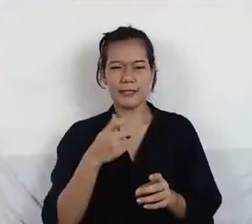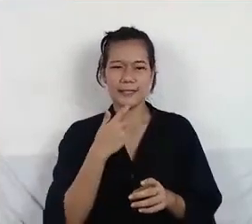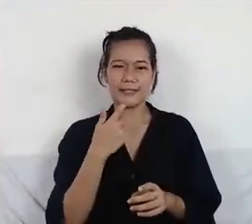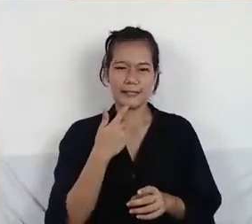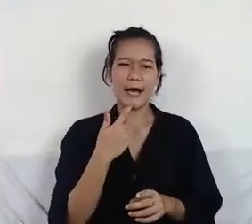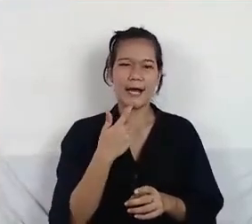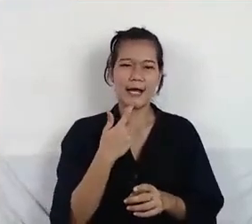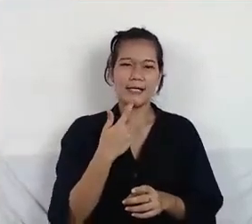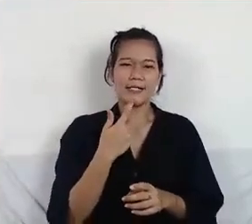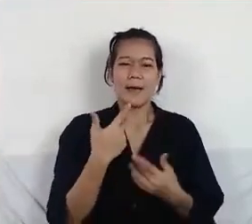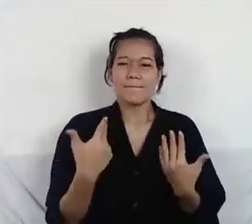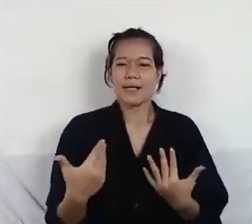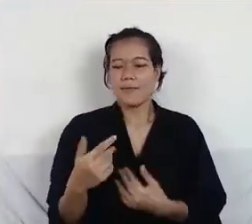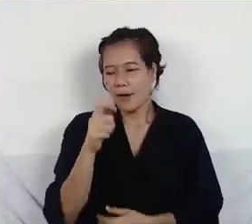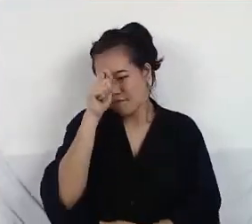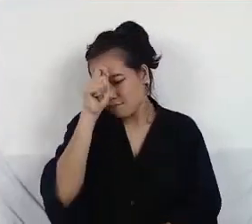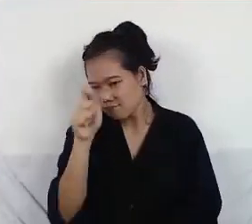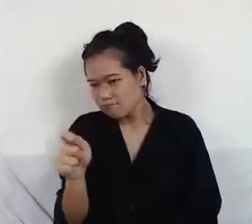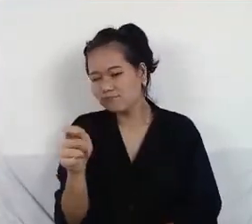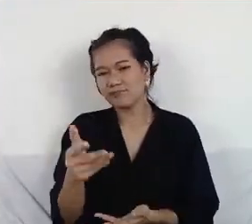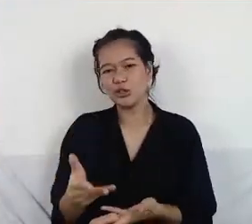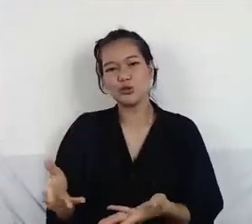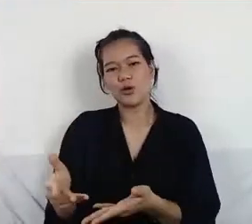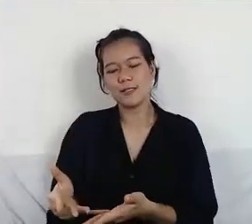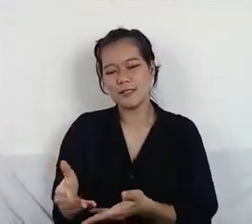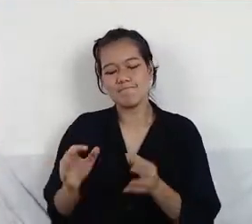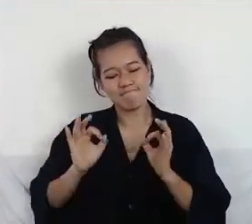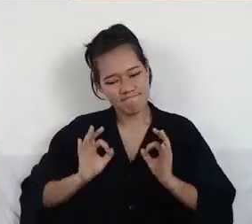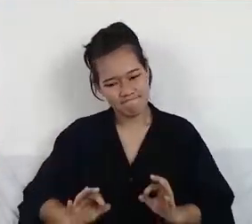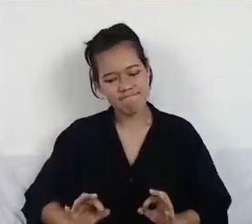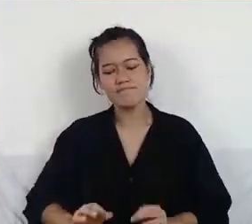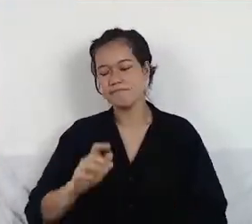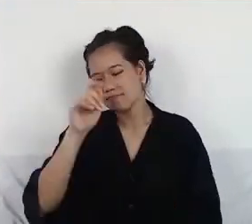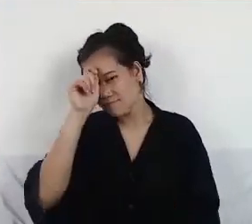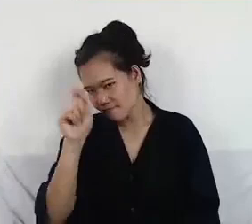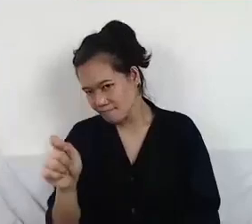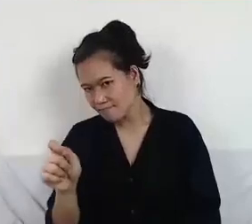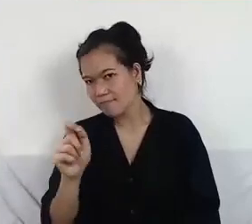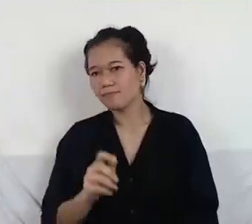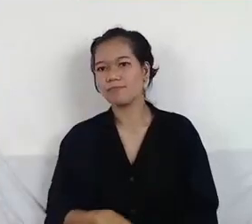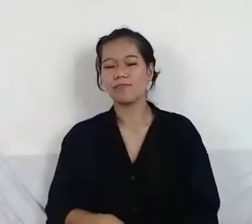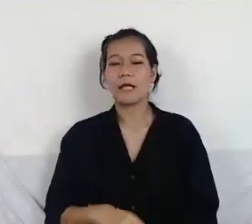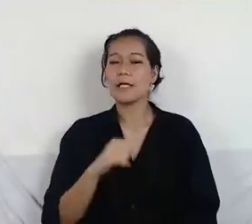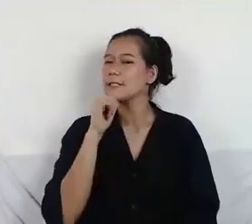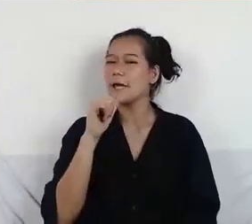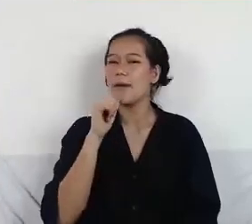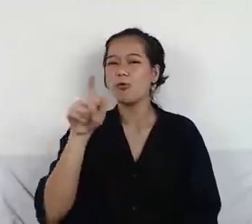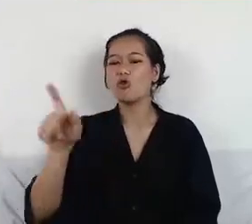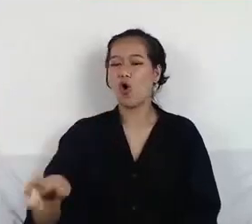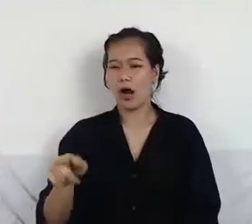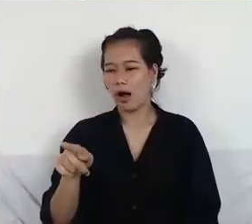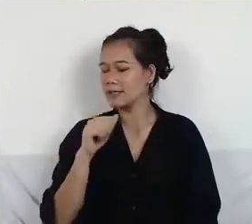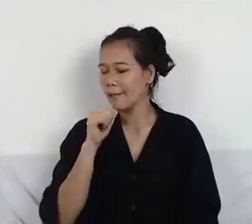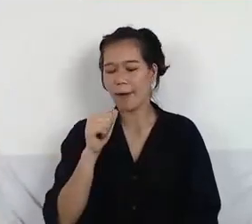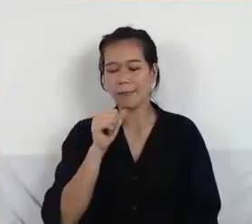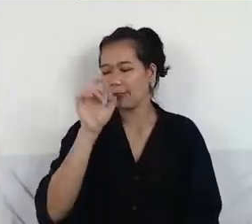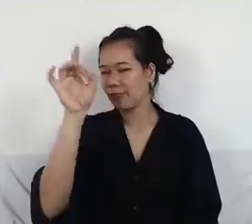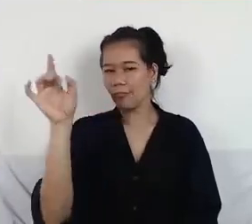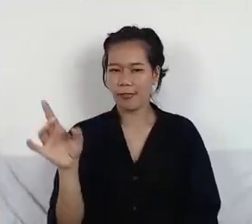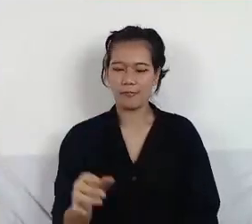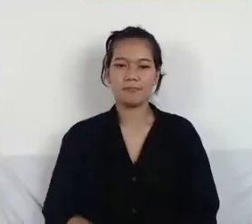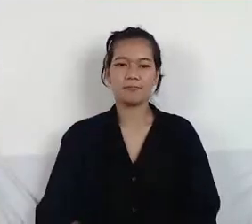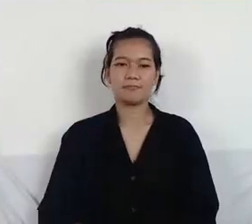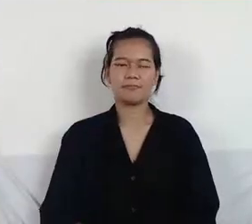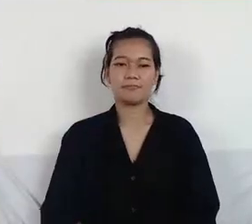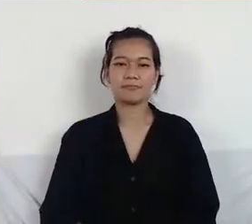Ini bagian dari penghormatan, penghargaan. Ya. Siapapun tamumu, saudaraku.